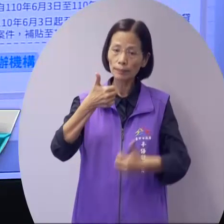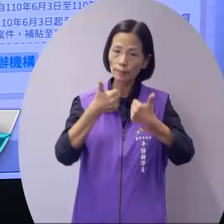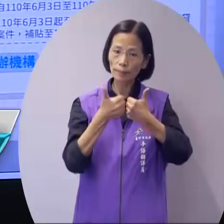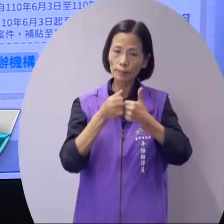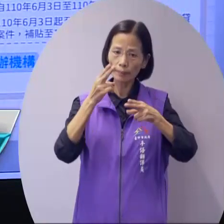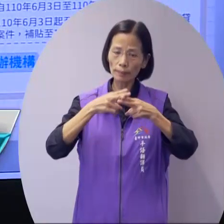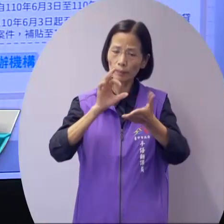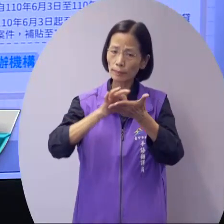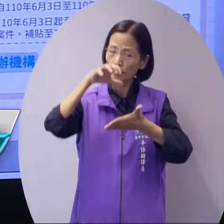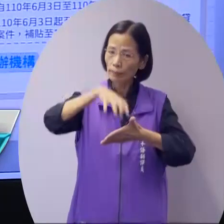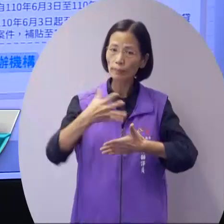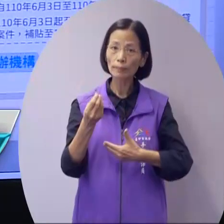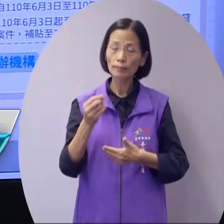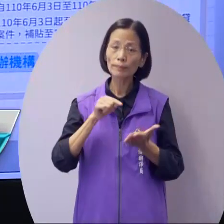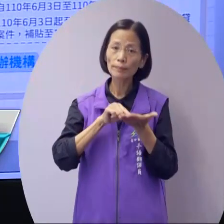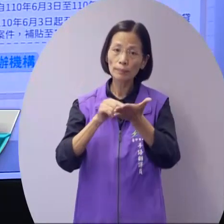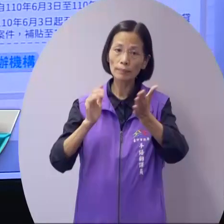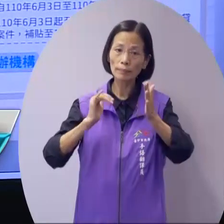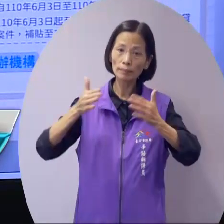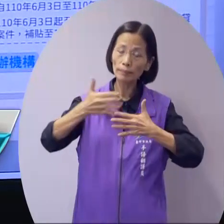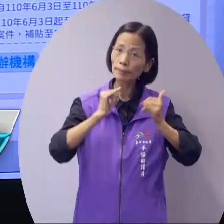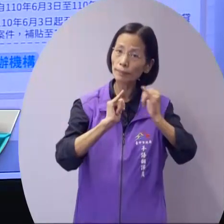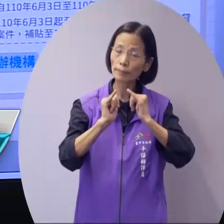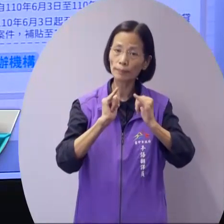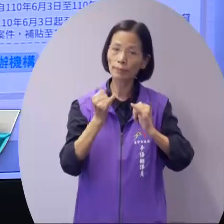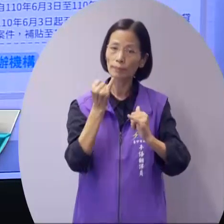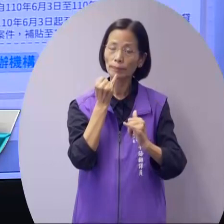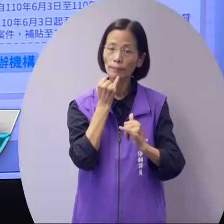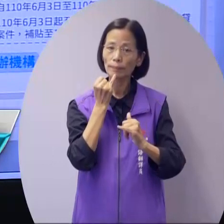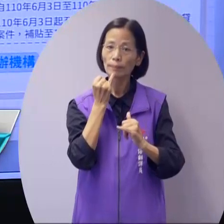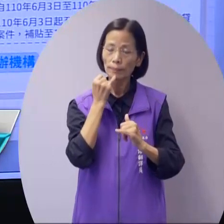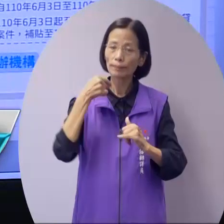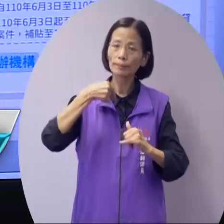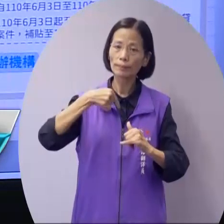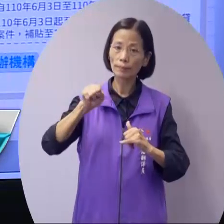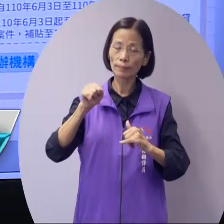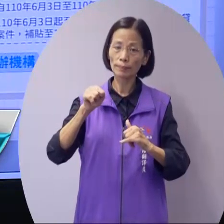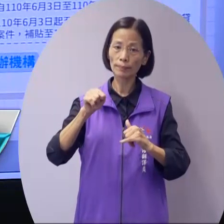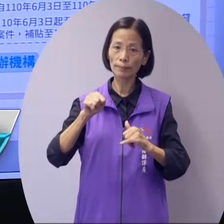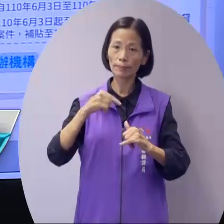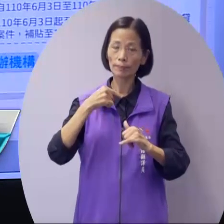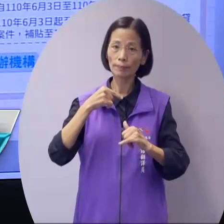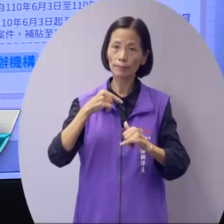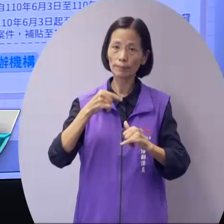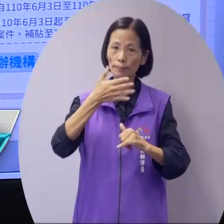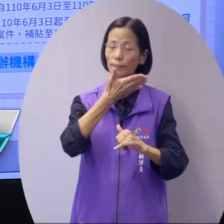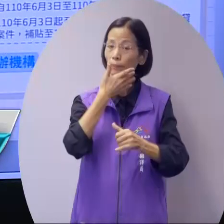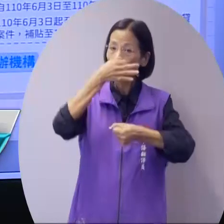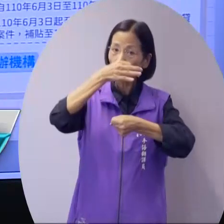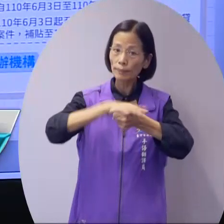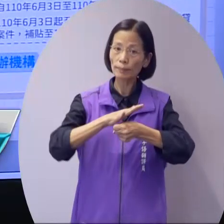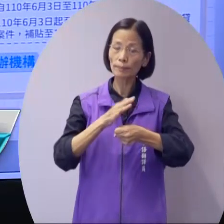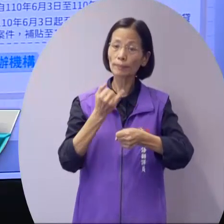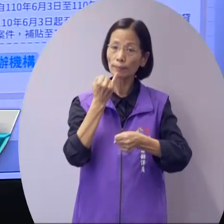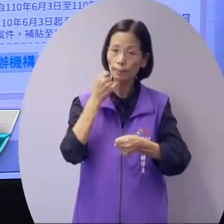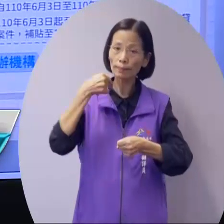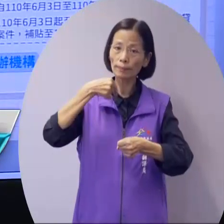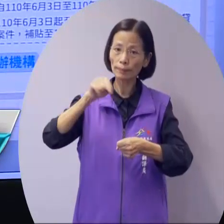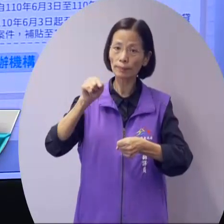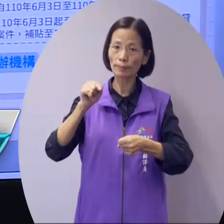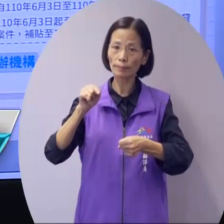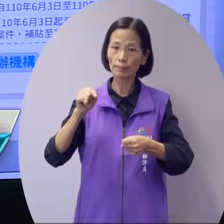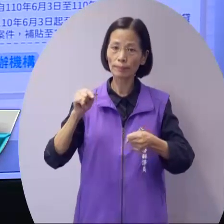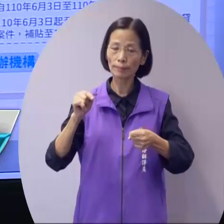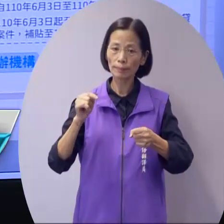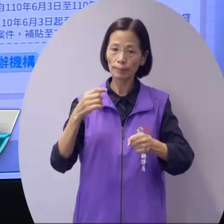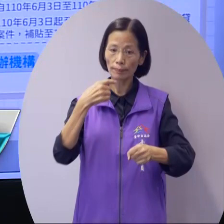有信用部，所以申请移民的贷款及 地区分配是直接在各